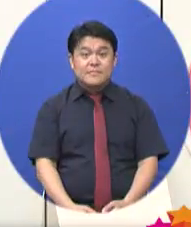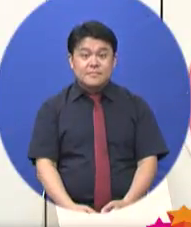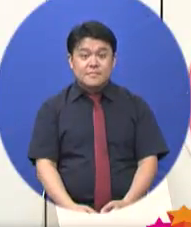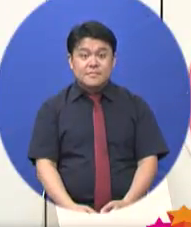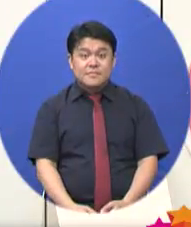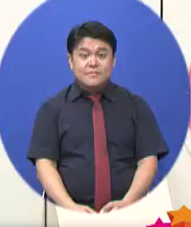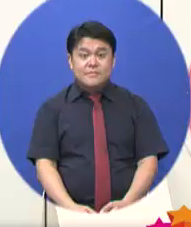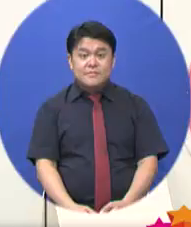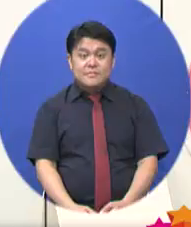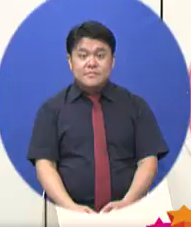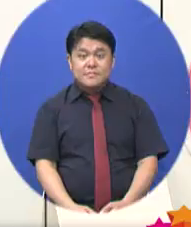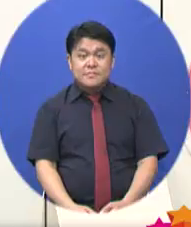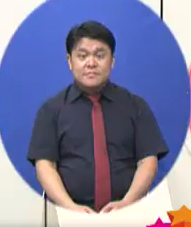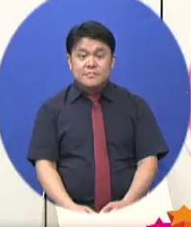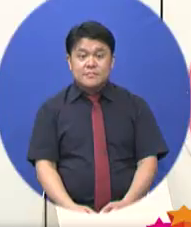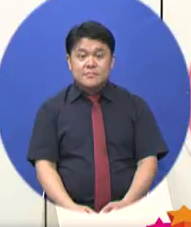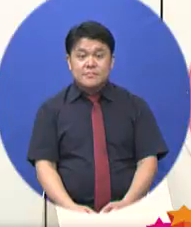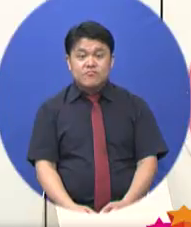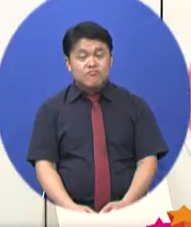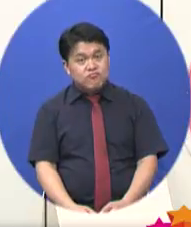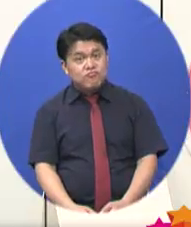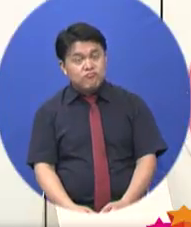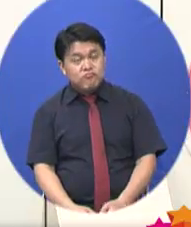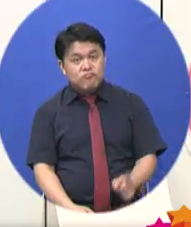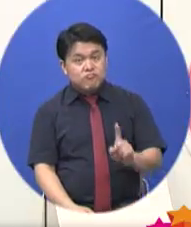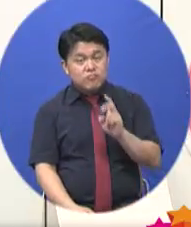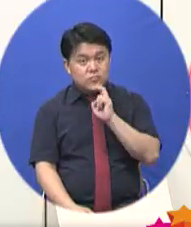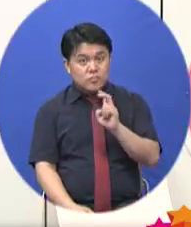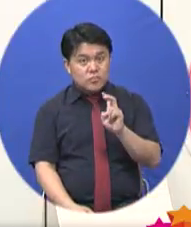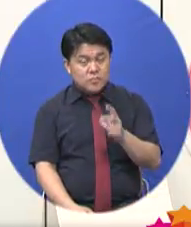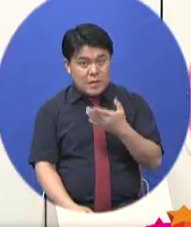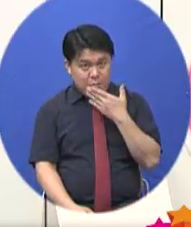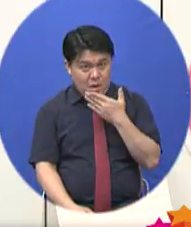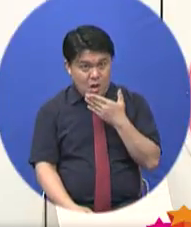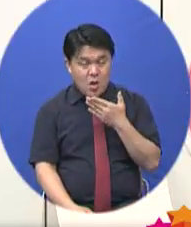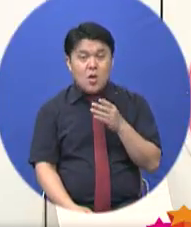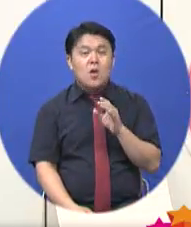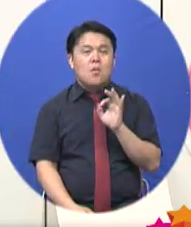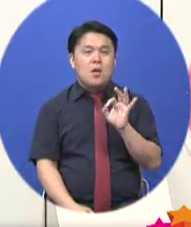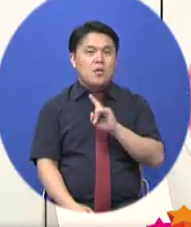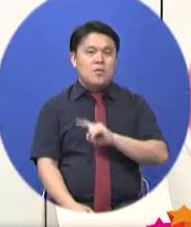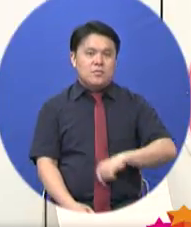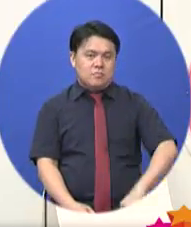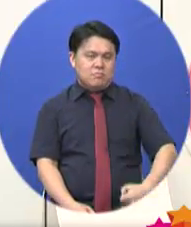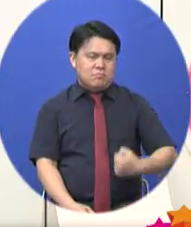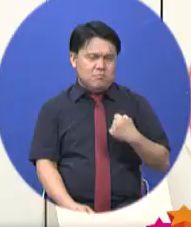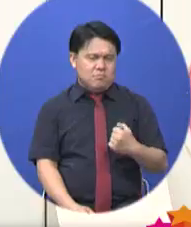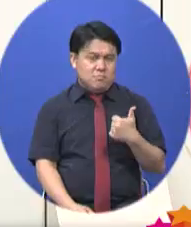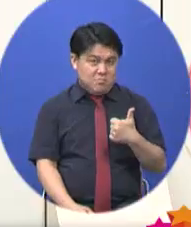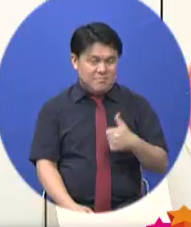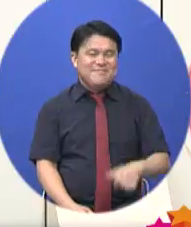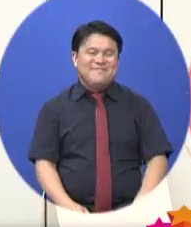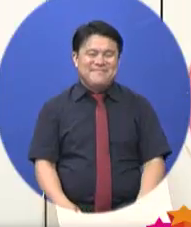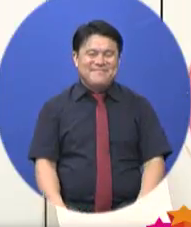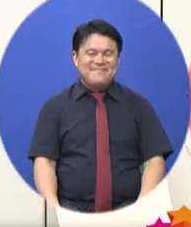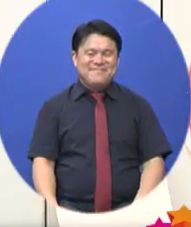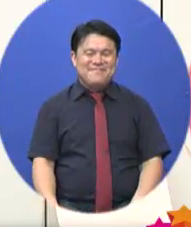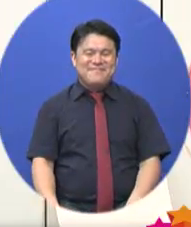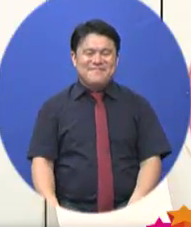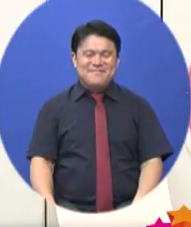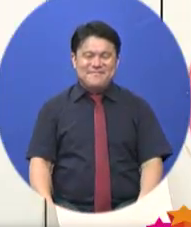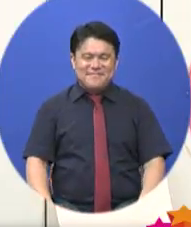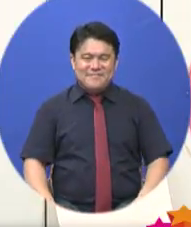84세시라고 하셨어요. 이 정도로 노래를 부르실 수 있다는 그 대단하신 거죠.